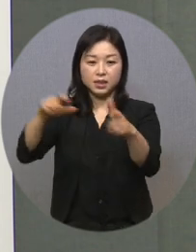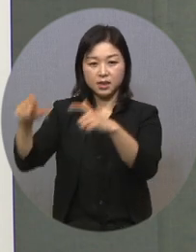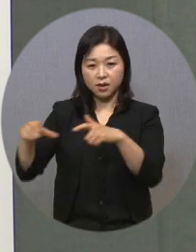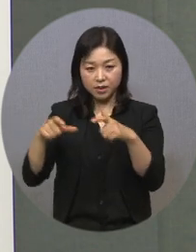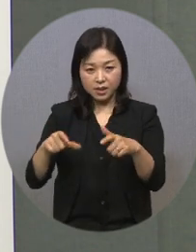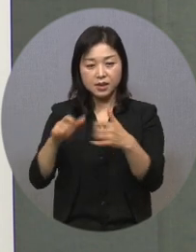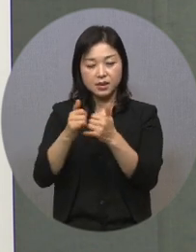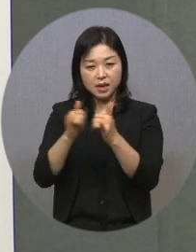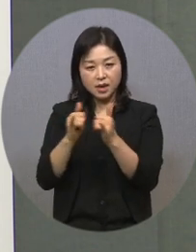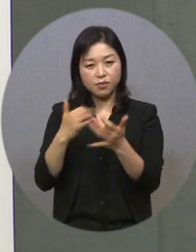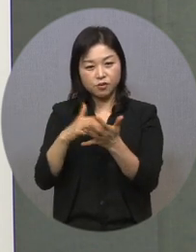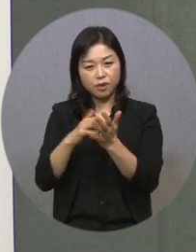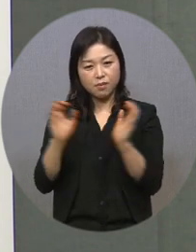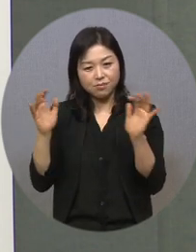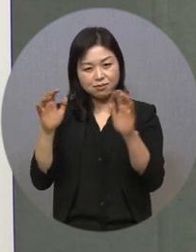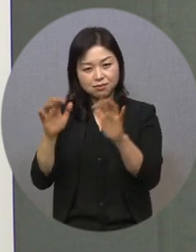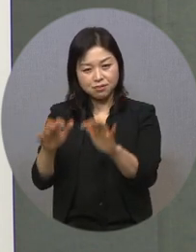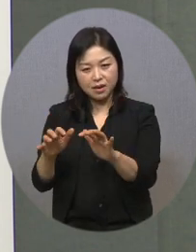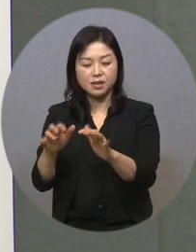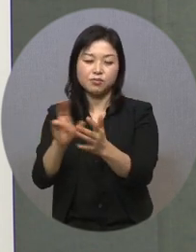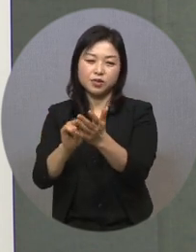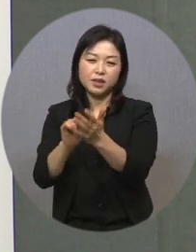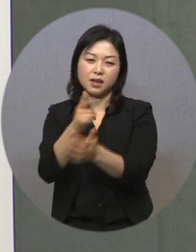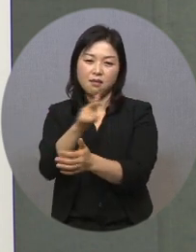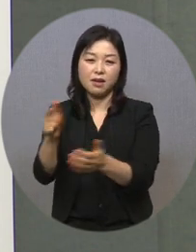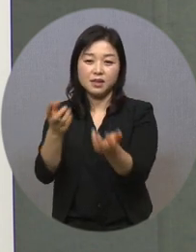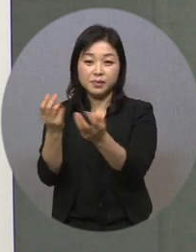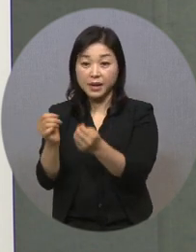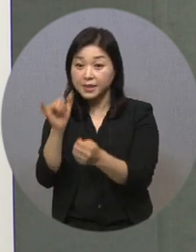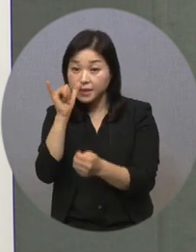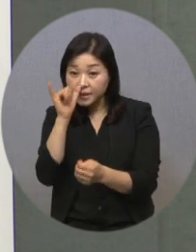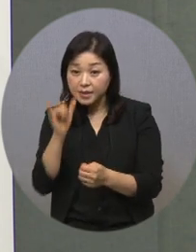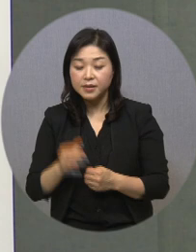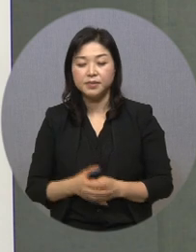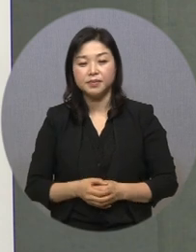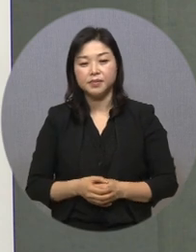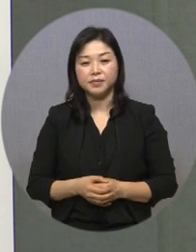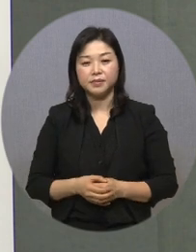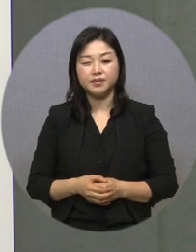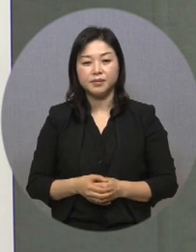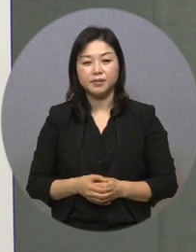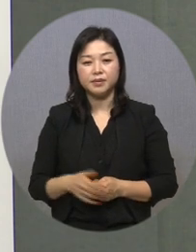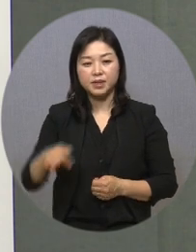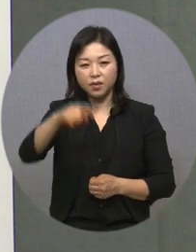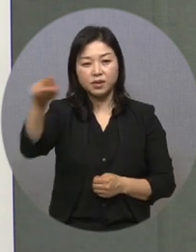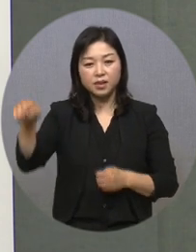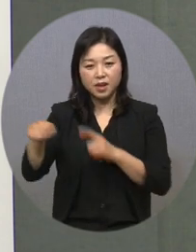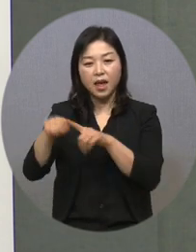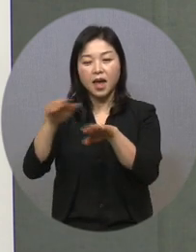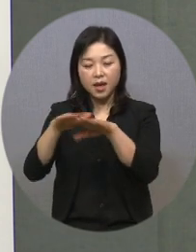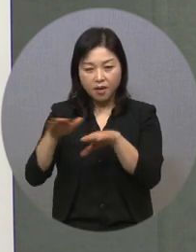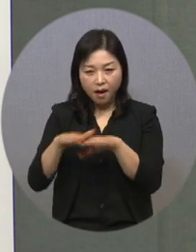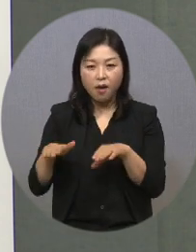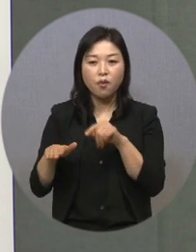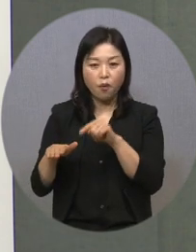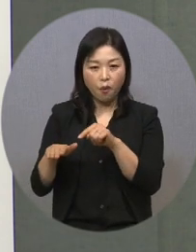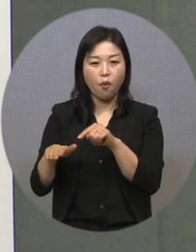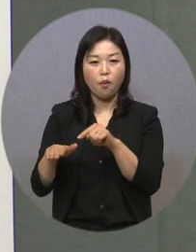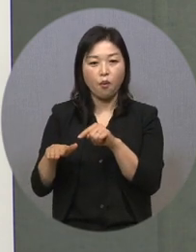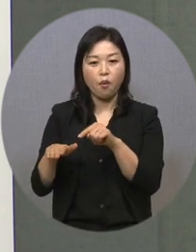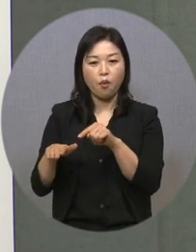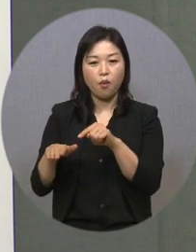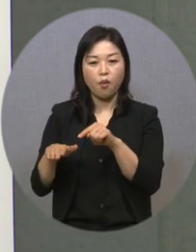인구가 밀집되는 여러 가지 문제점이 있잖아요. 그런데 그것을